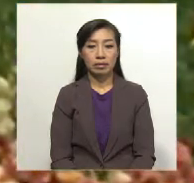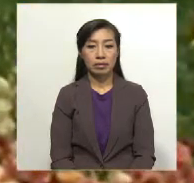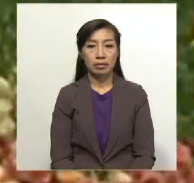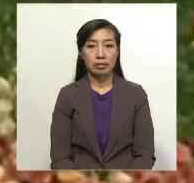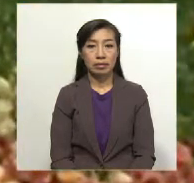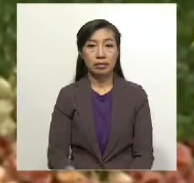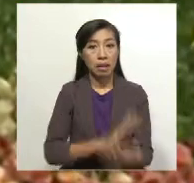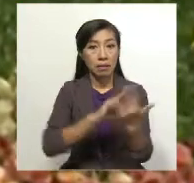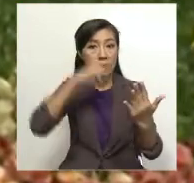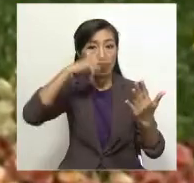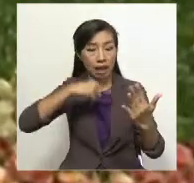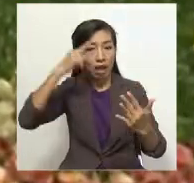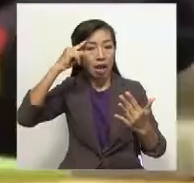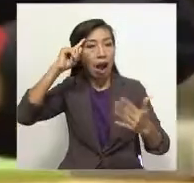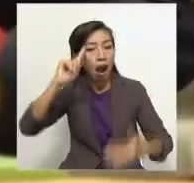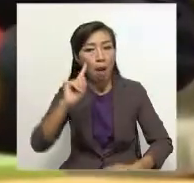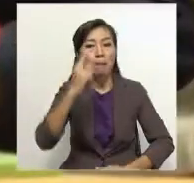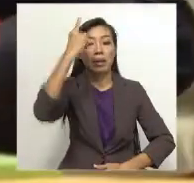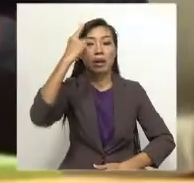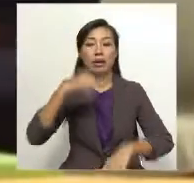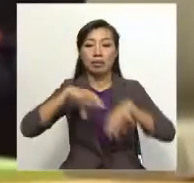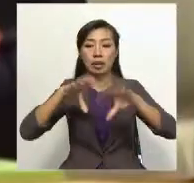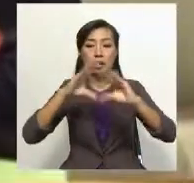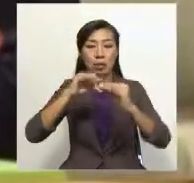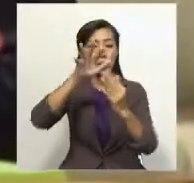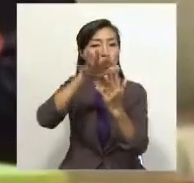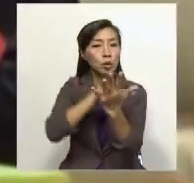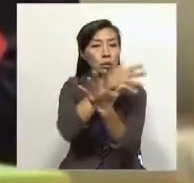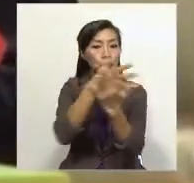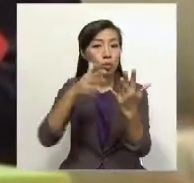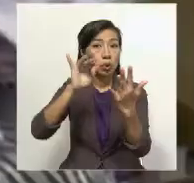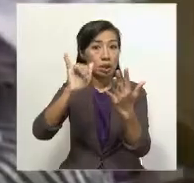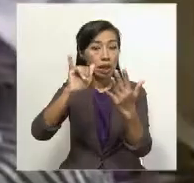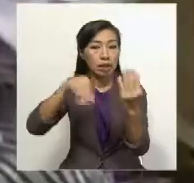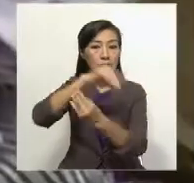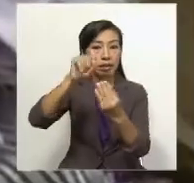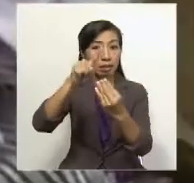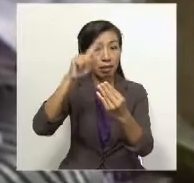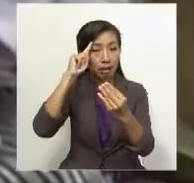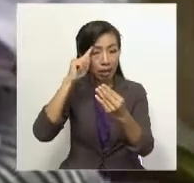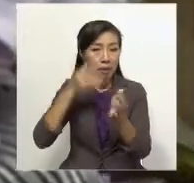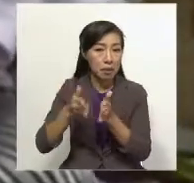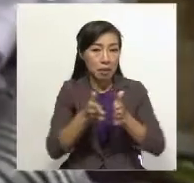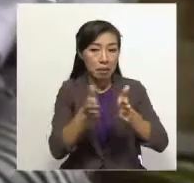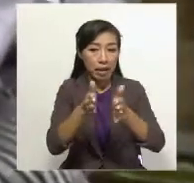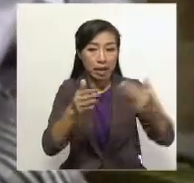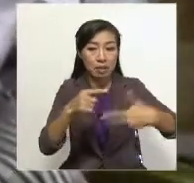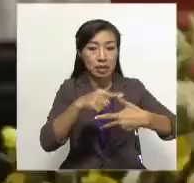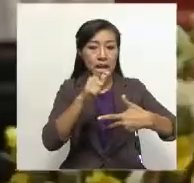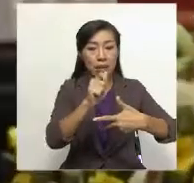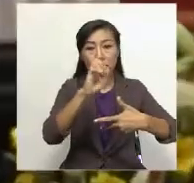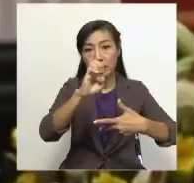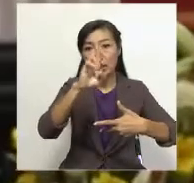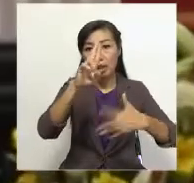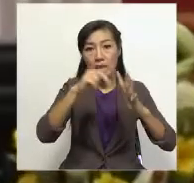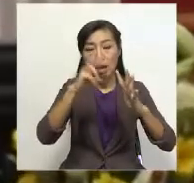ประเทศไทยถือเป็นผู้ริเริ่มให้มีการประชุมผู้นำยุทธศาสตร์ความร่วมมือทางเศรษฐกิจอิระวดีเจ้าพระยาแม่โขงหรือ